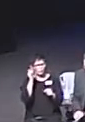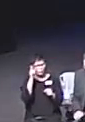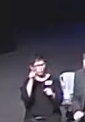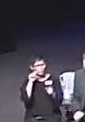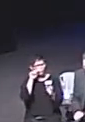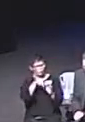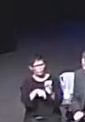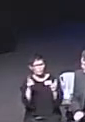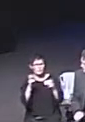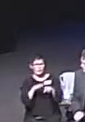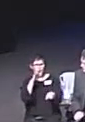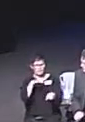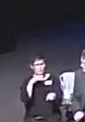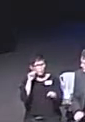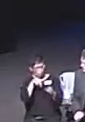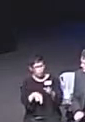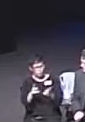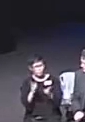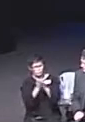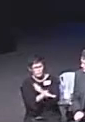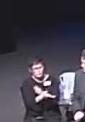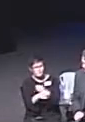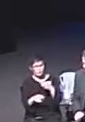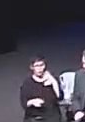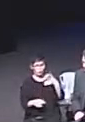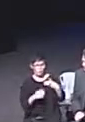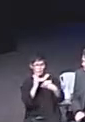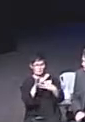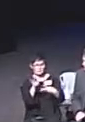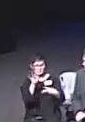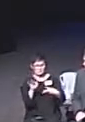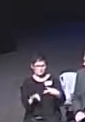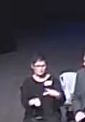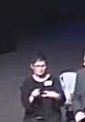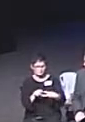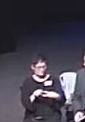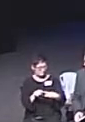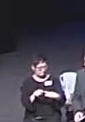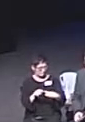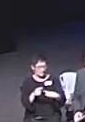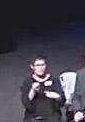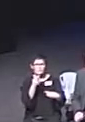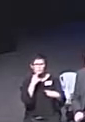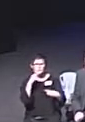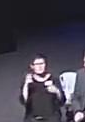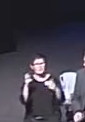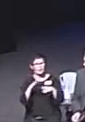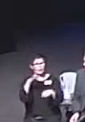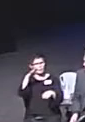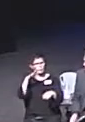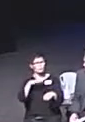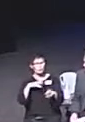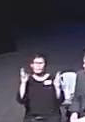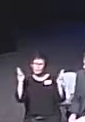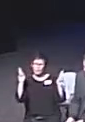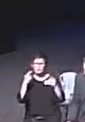myös sähköherkille. Täällä on kolme pointtia. Täällä on, että Suomessa sähköherkkyys on virallisesti